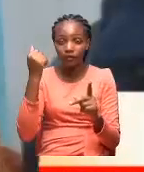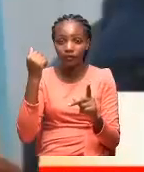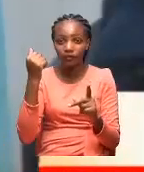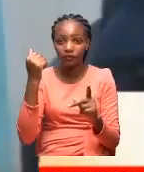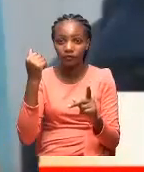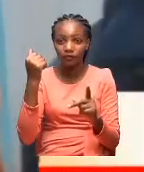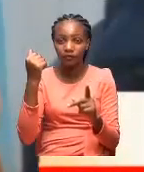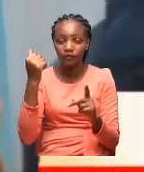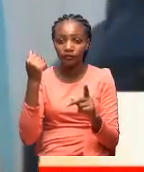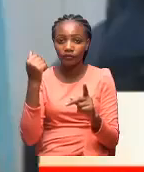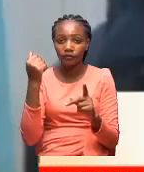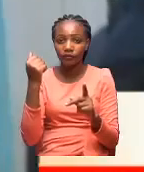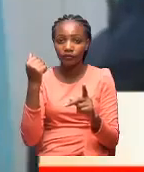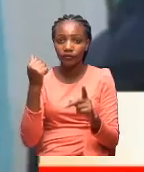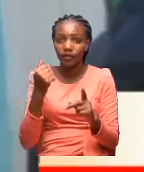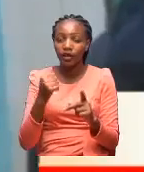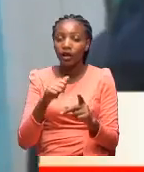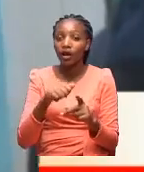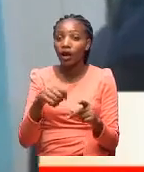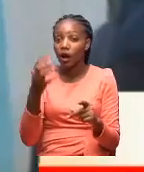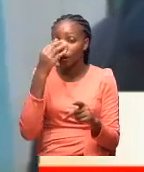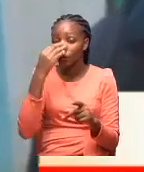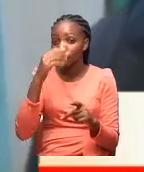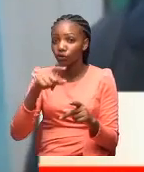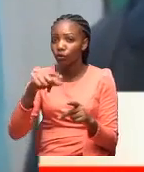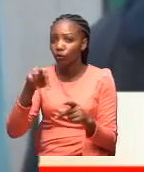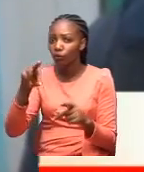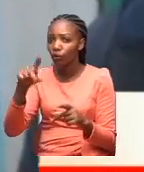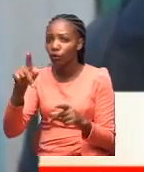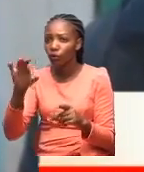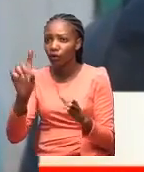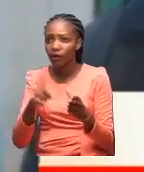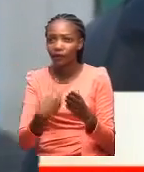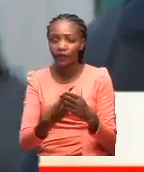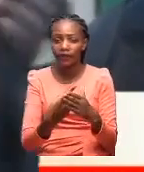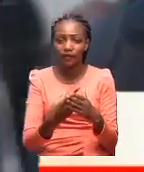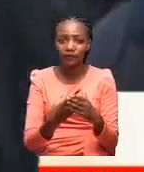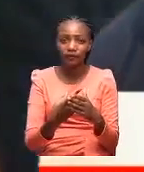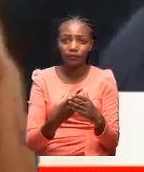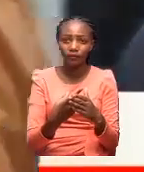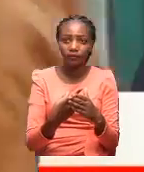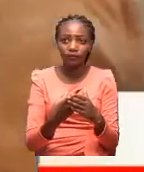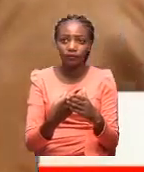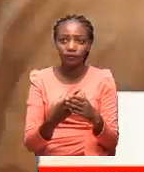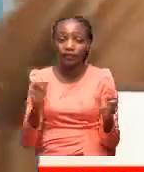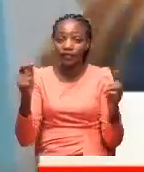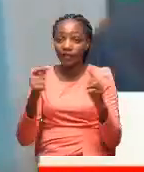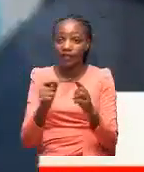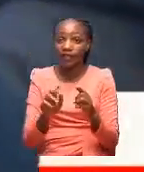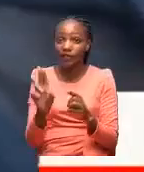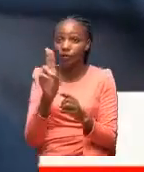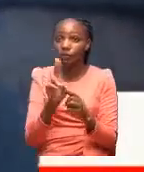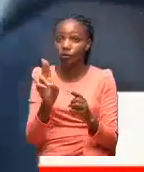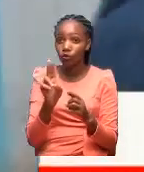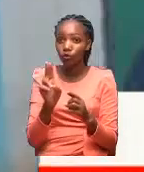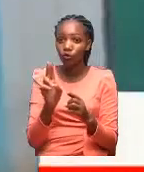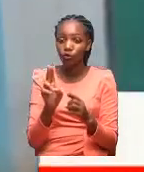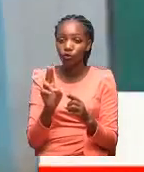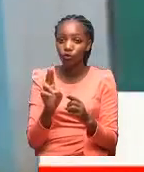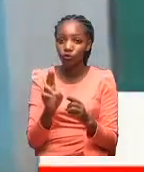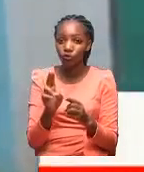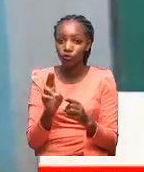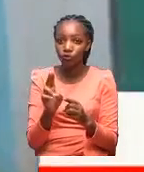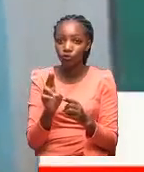yeye anatembea huku na huku na kukashifu sana rais wetu wa nje ya Kenya, Uhuru